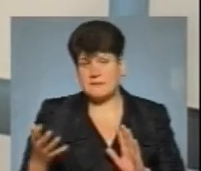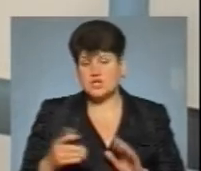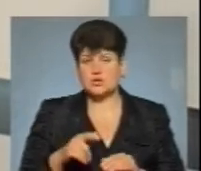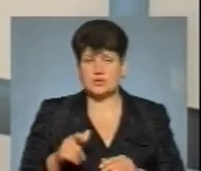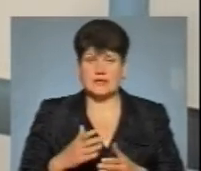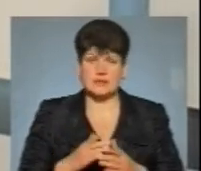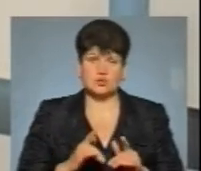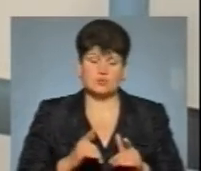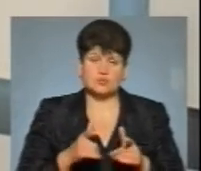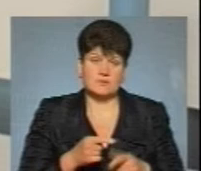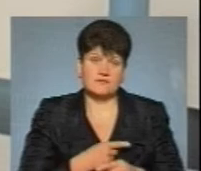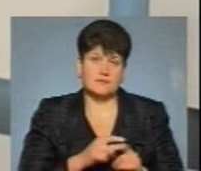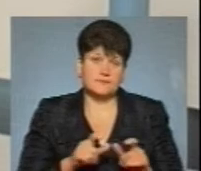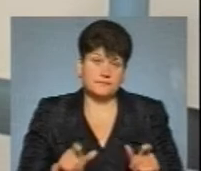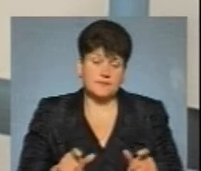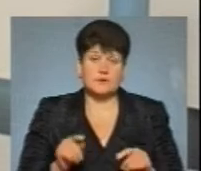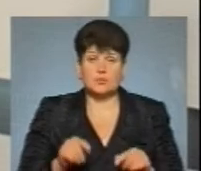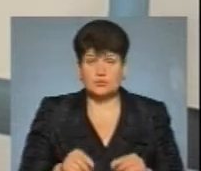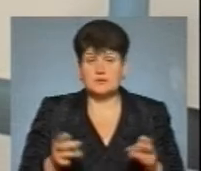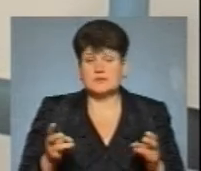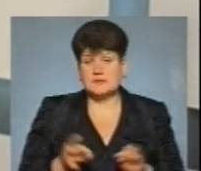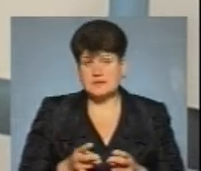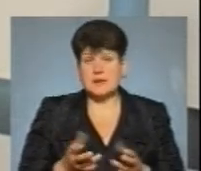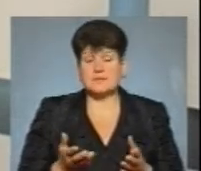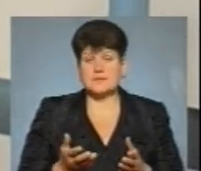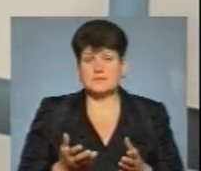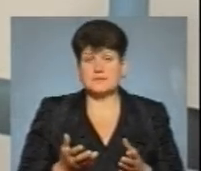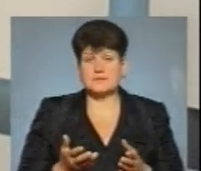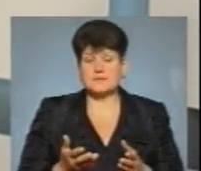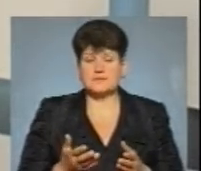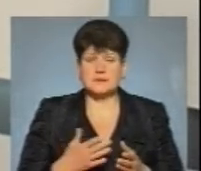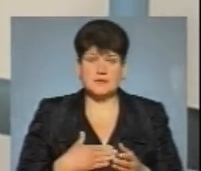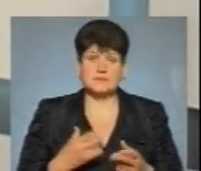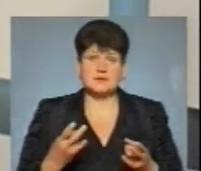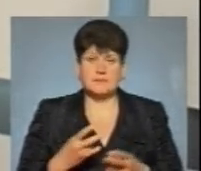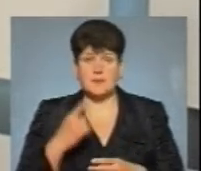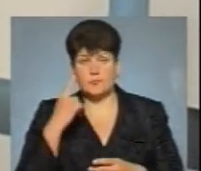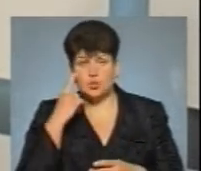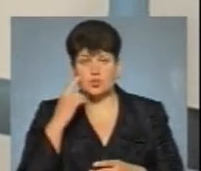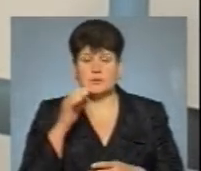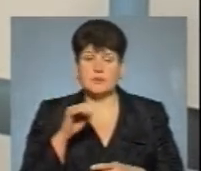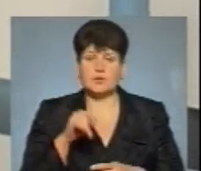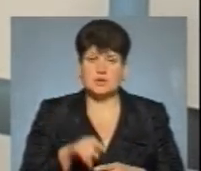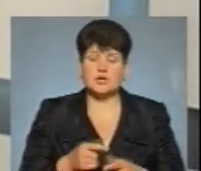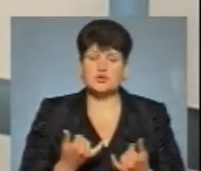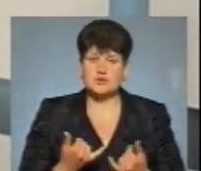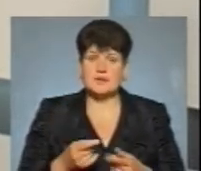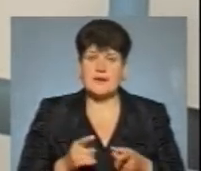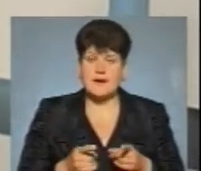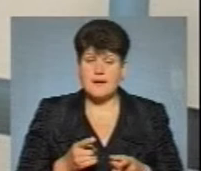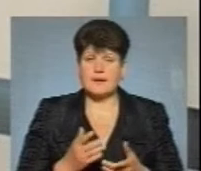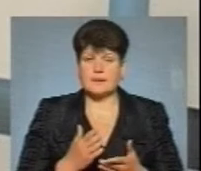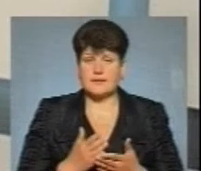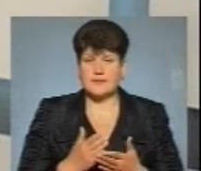поступають в стаціонари, тому треба десь все ж таки, нам треба подумати про те, що сьогодні реалії, які є,